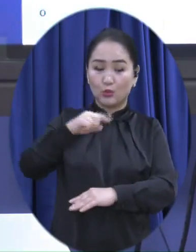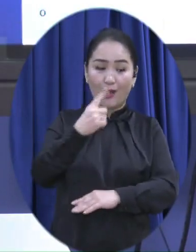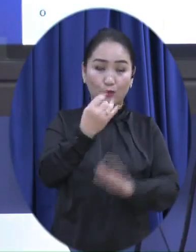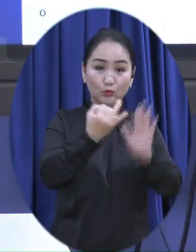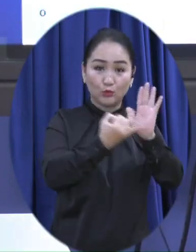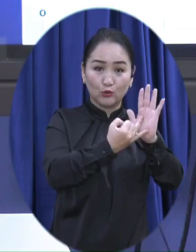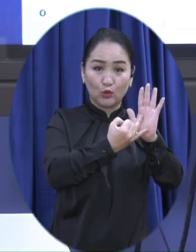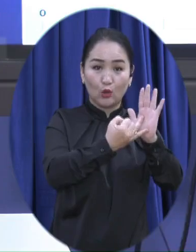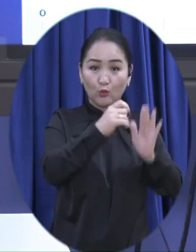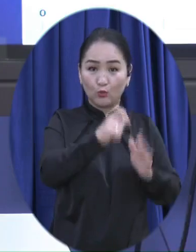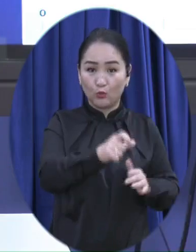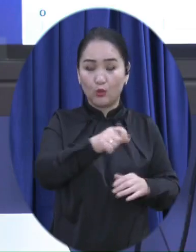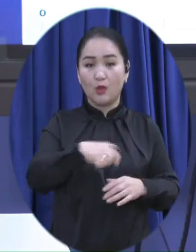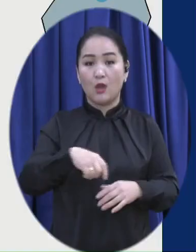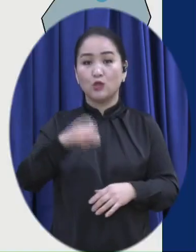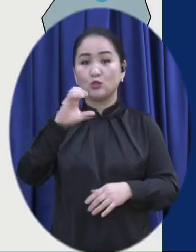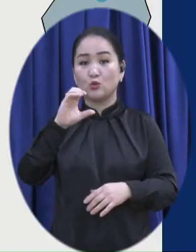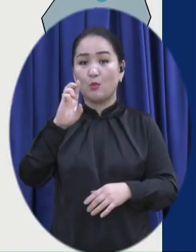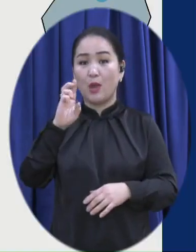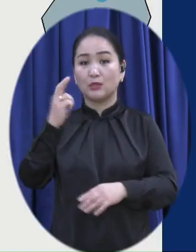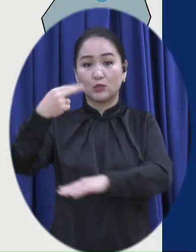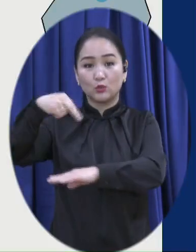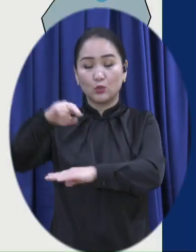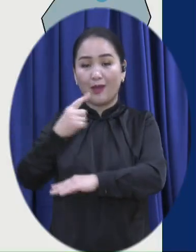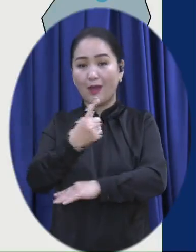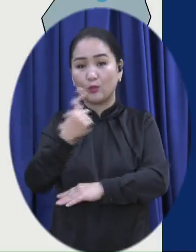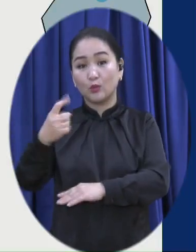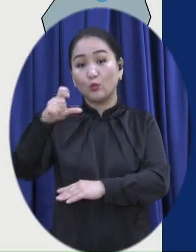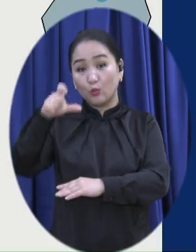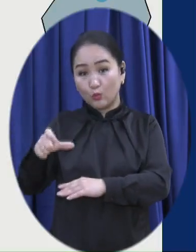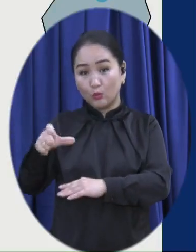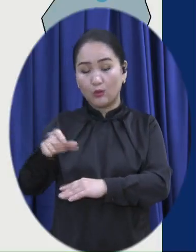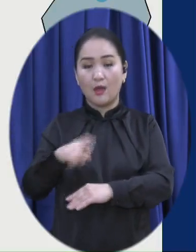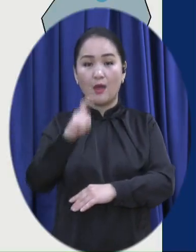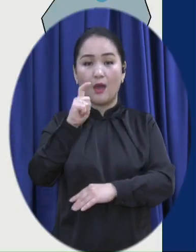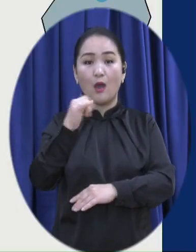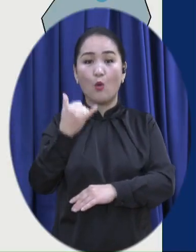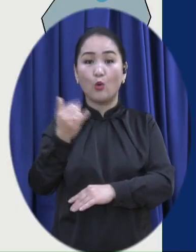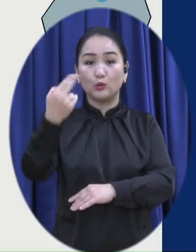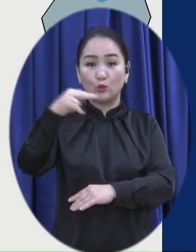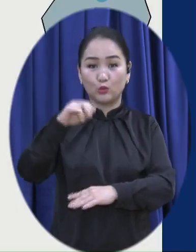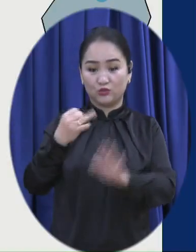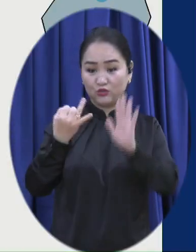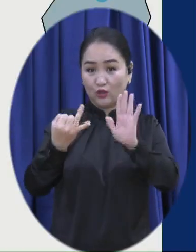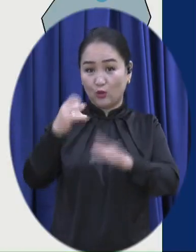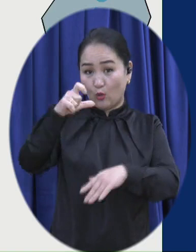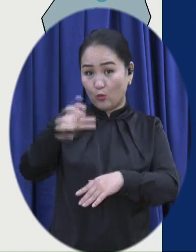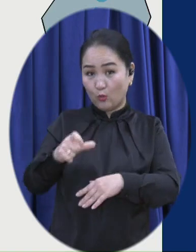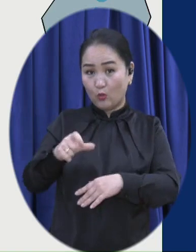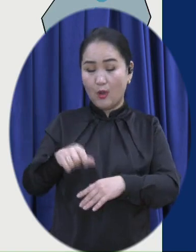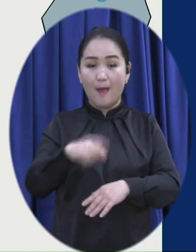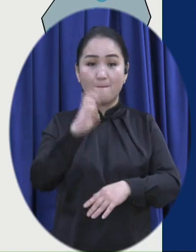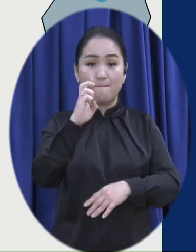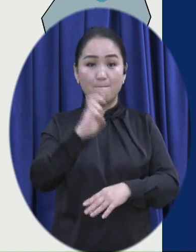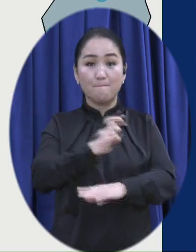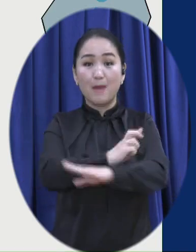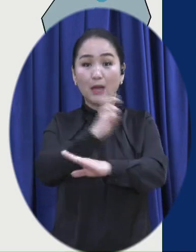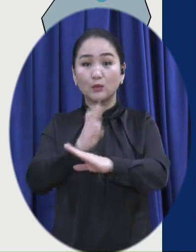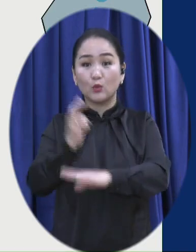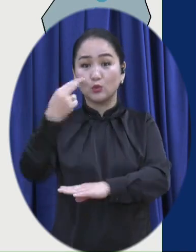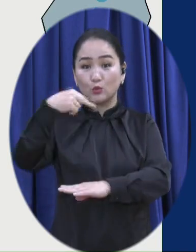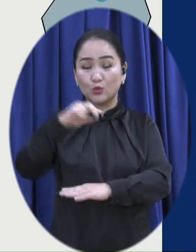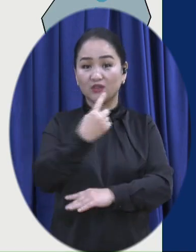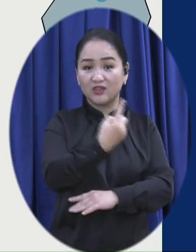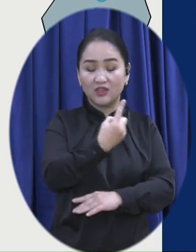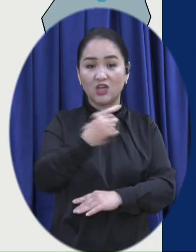17, Сүхбаатар дүүрэгт 11, Хан уул дүүрэгт 7, Баануур дүүрэгт 1, Чингэлтэй